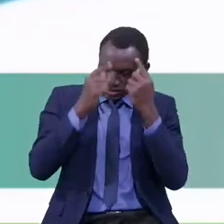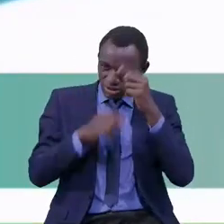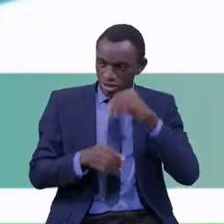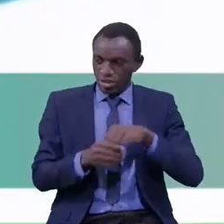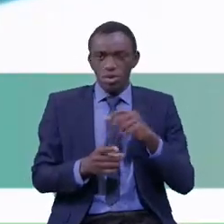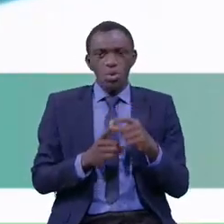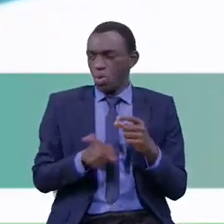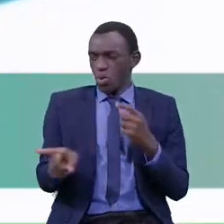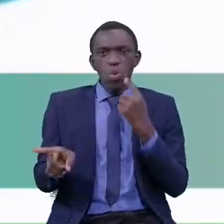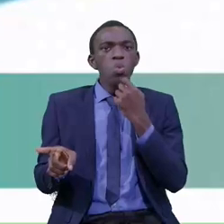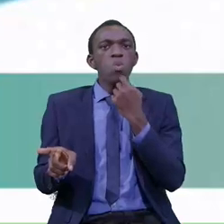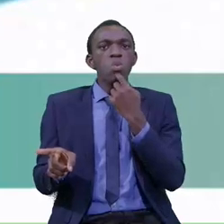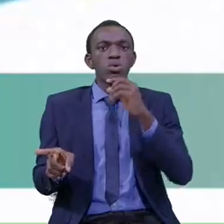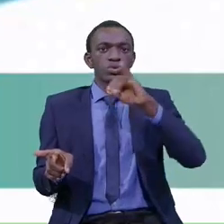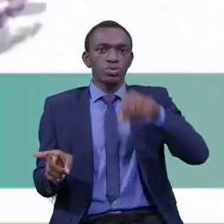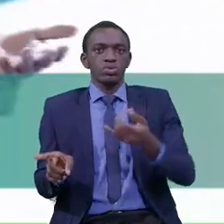Ça veut dire quoi?